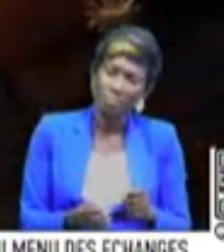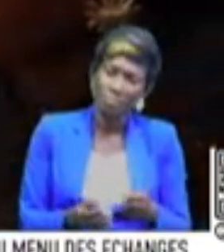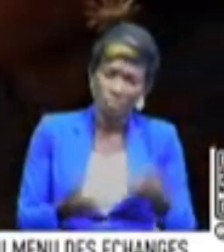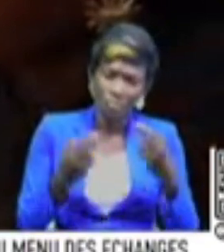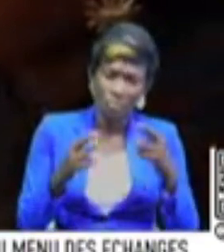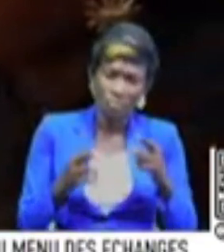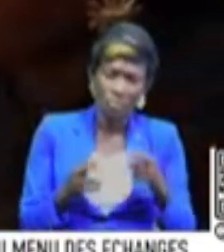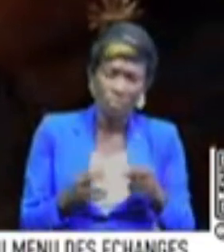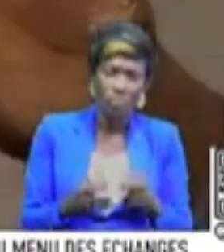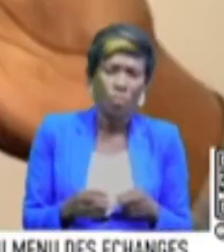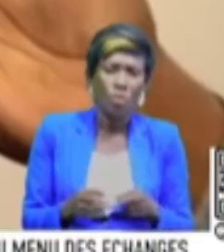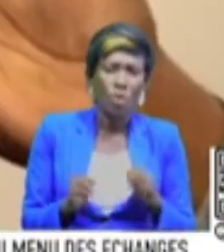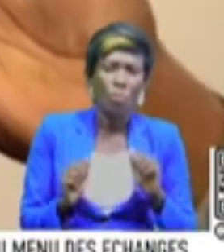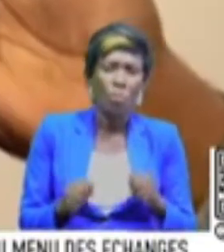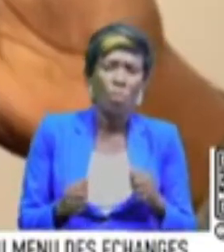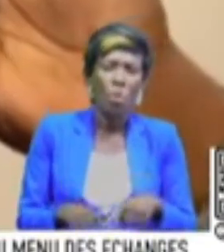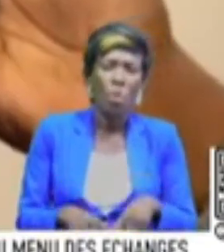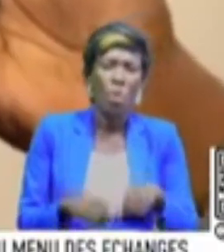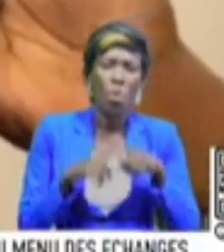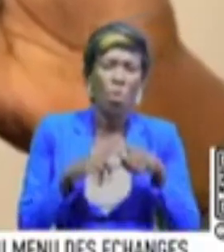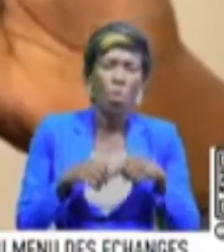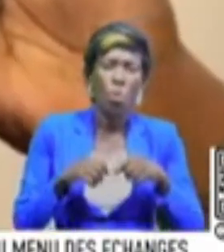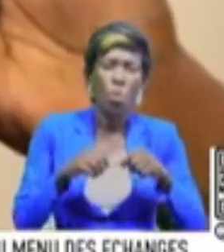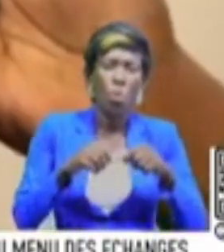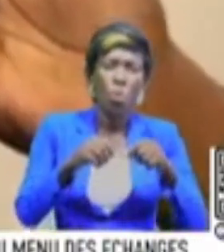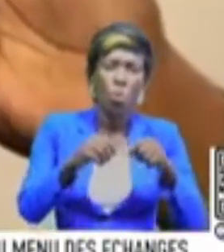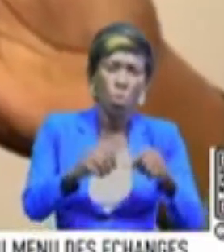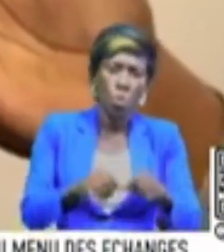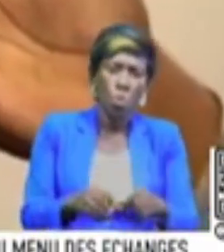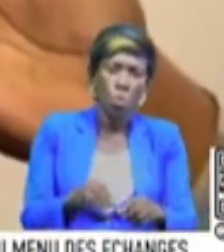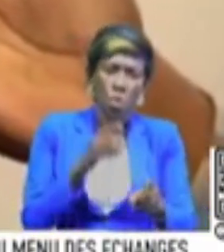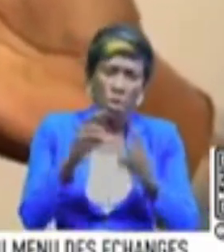pas prolongée, ça a été dit au dialogue